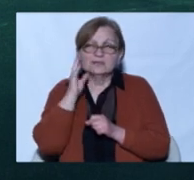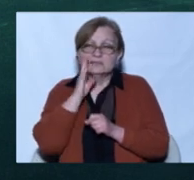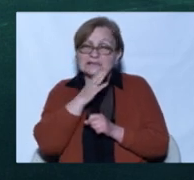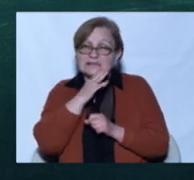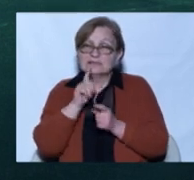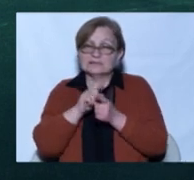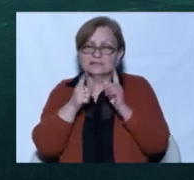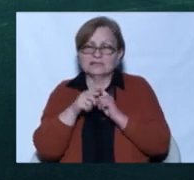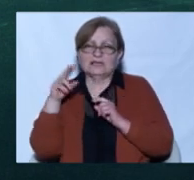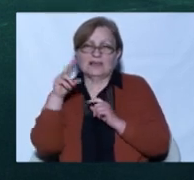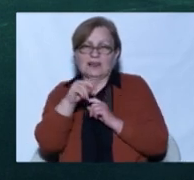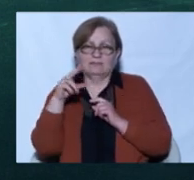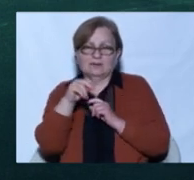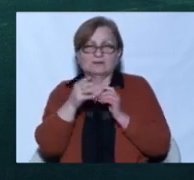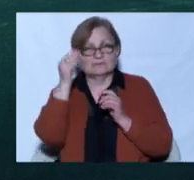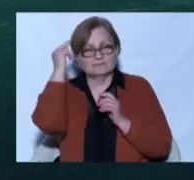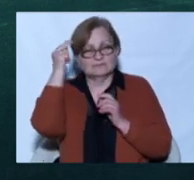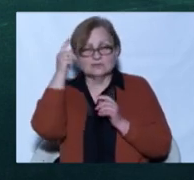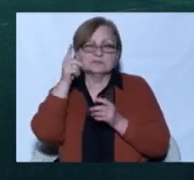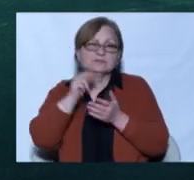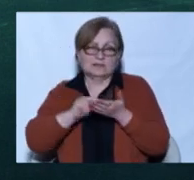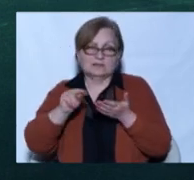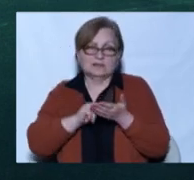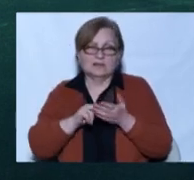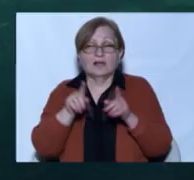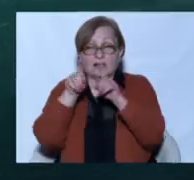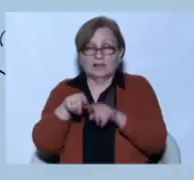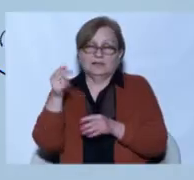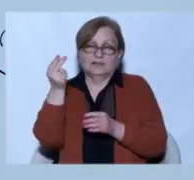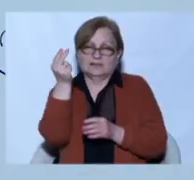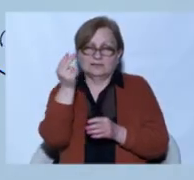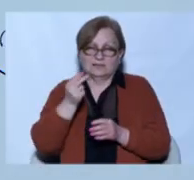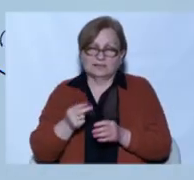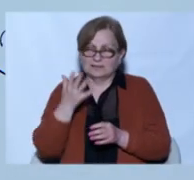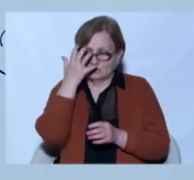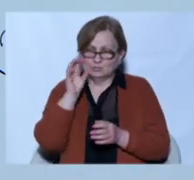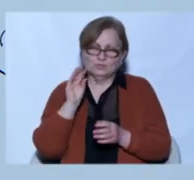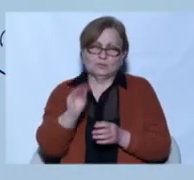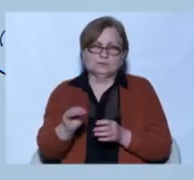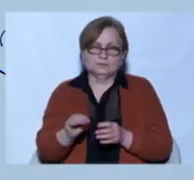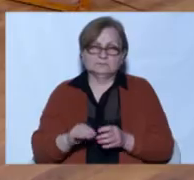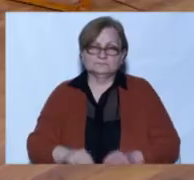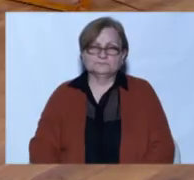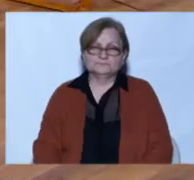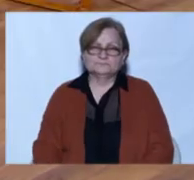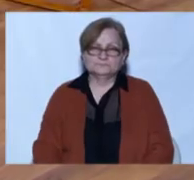ალაპარაკეთ პირველ პირში და დაწერეთ. დახატეთ შესაბამისი ილუსტრაცია.